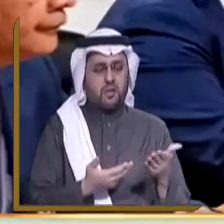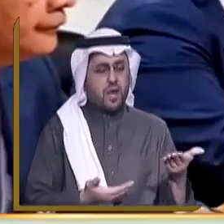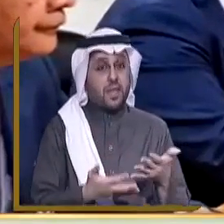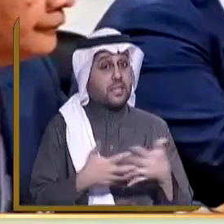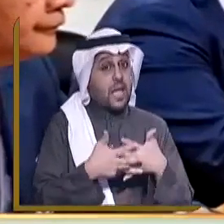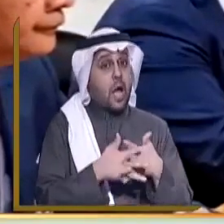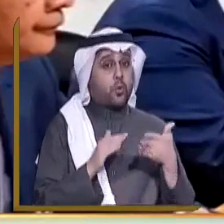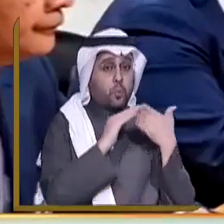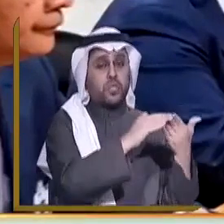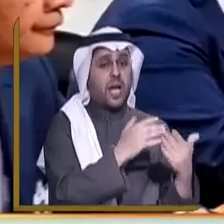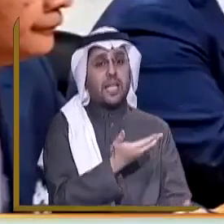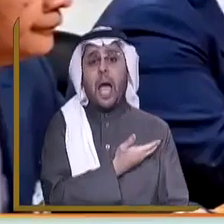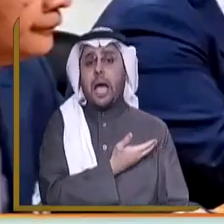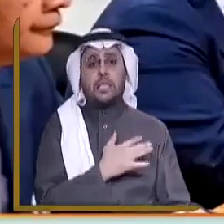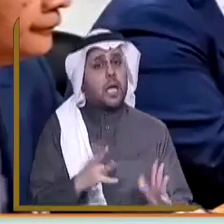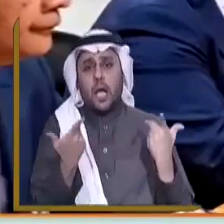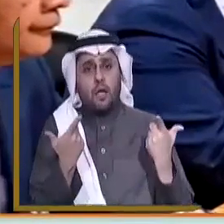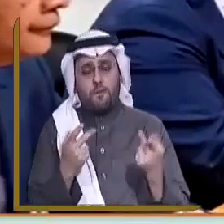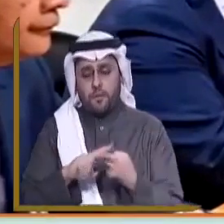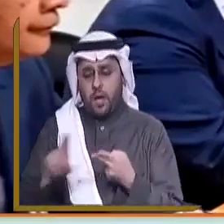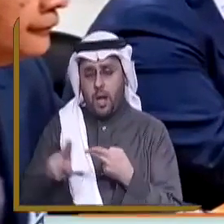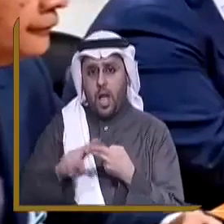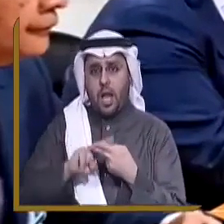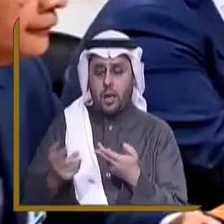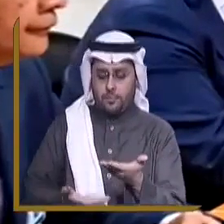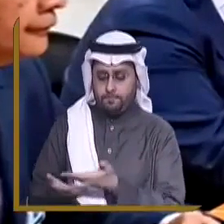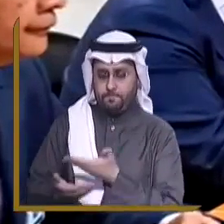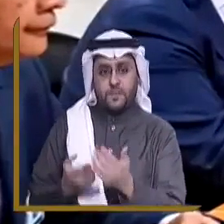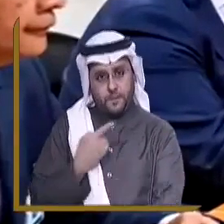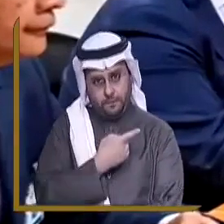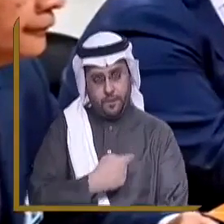الاقليميه والدوليه والموضوعات ذات الاهتمام